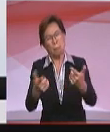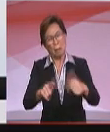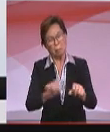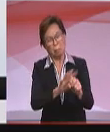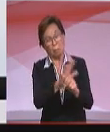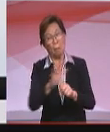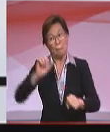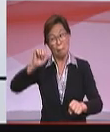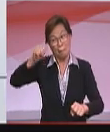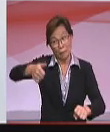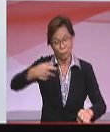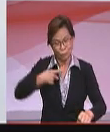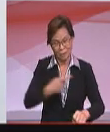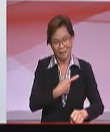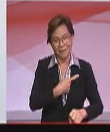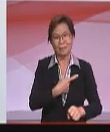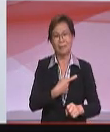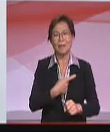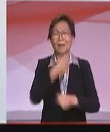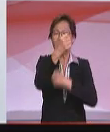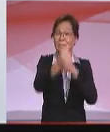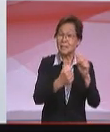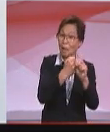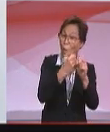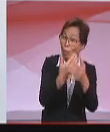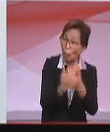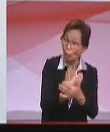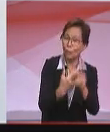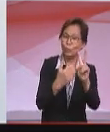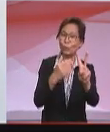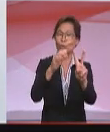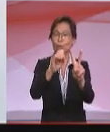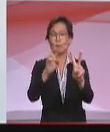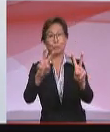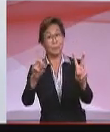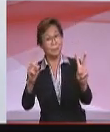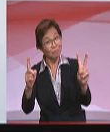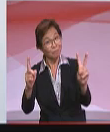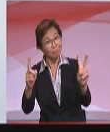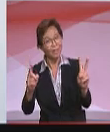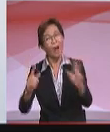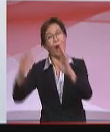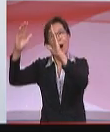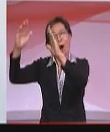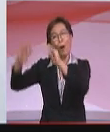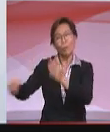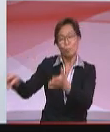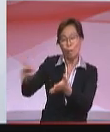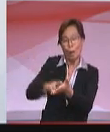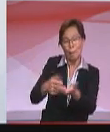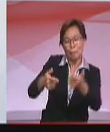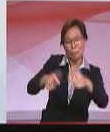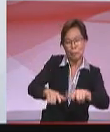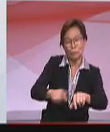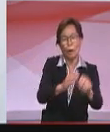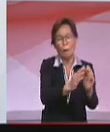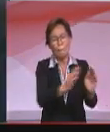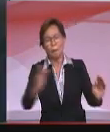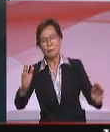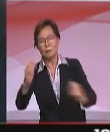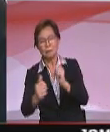Dan esok kita akan memasuki tahun baharu 2021. Semoga catatan peristiwa sepanjang